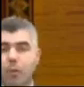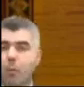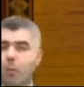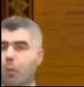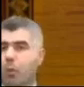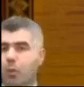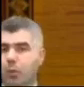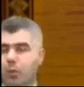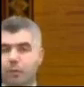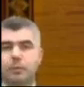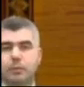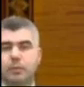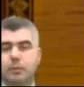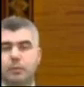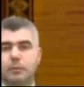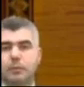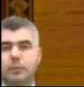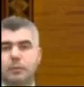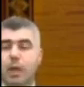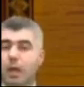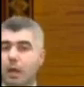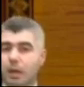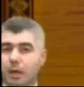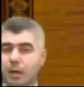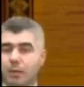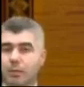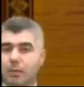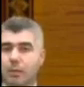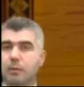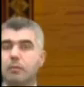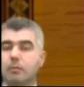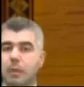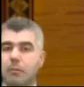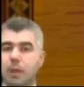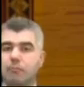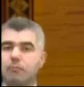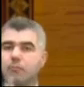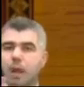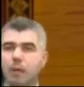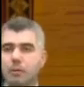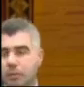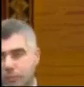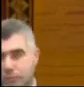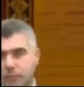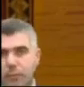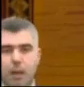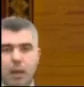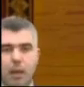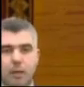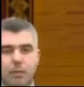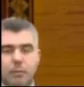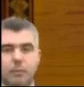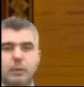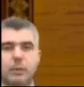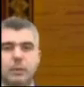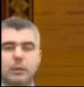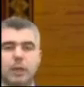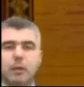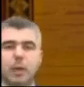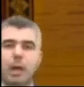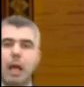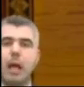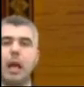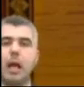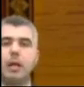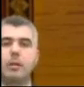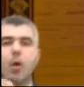أن يقدم الكثير. أريد هنا أيضا أن أشيد بعمل جلالة الملك محمد السادس، وهو أيضا رئيس